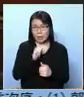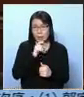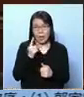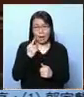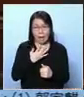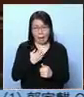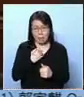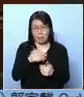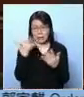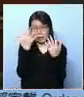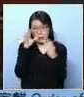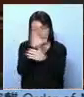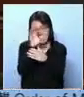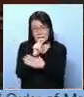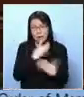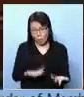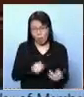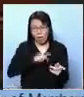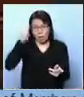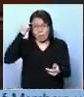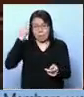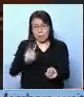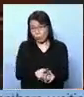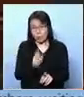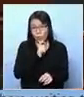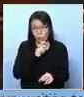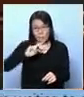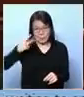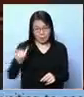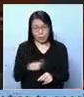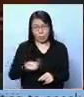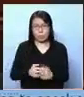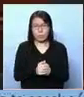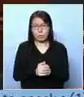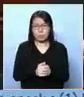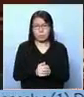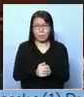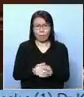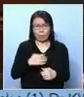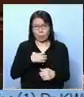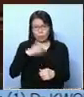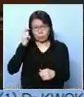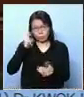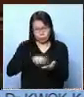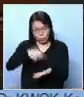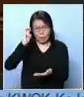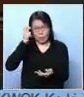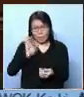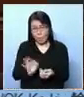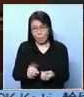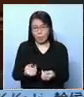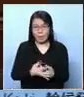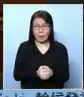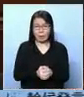啊？嗰啲都可以荼毒你嘅思想㗎。你当人哋系冇一个独立嘅思考嘅咩？所以佢